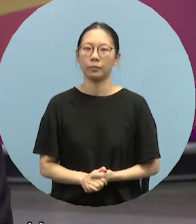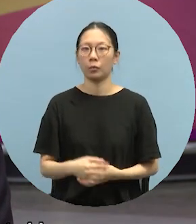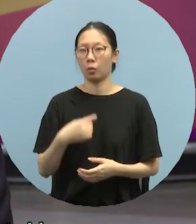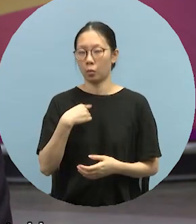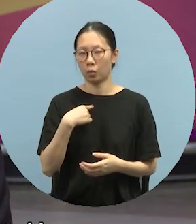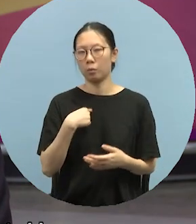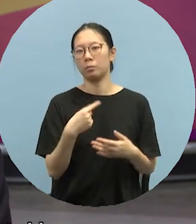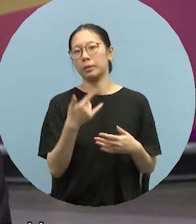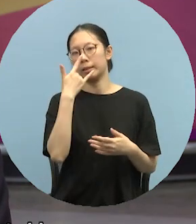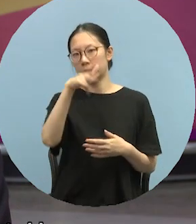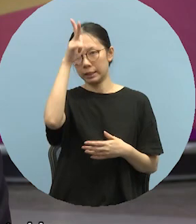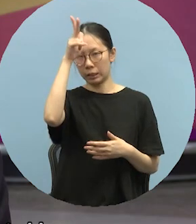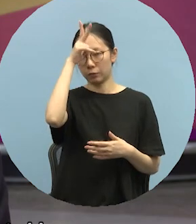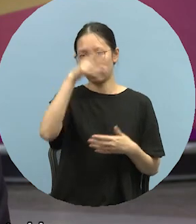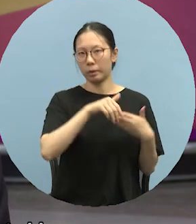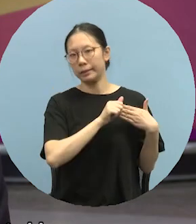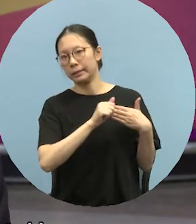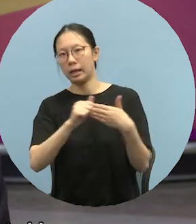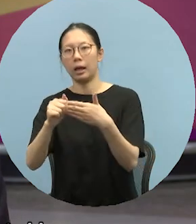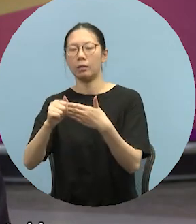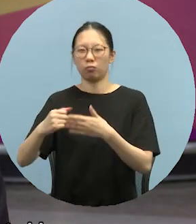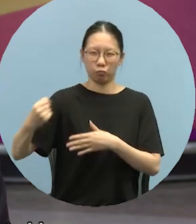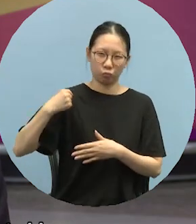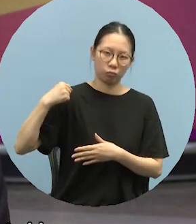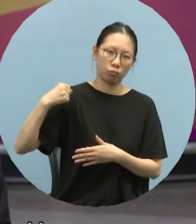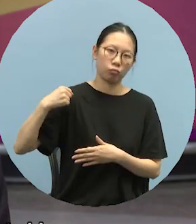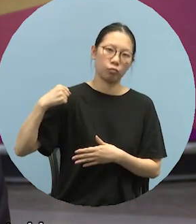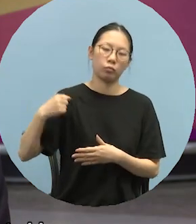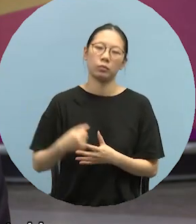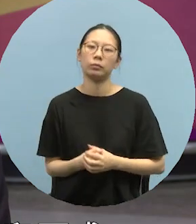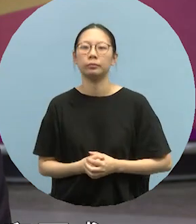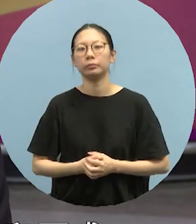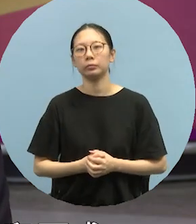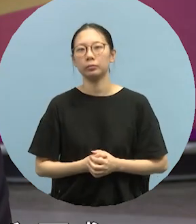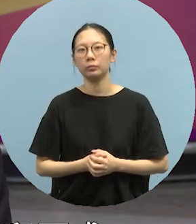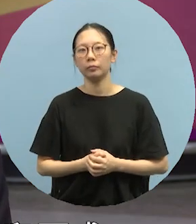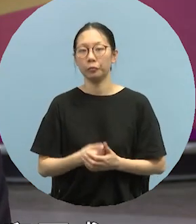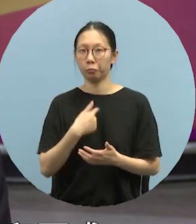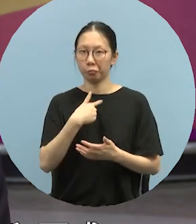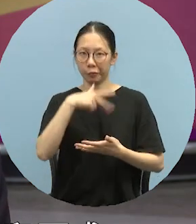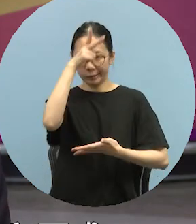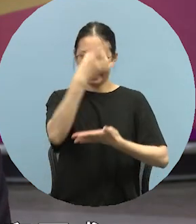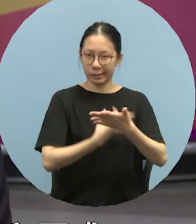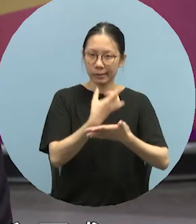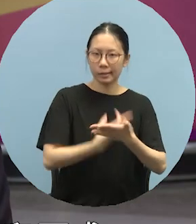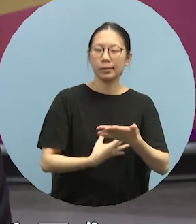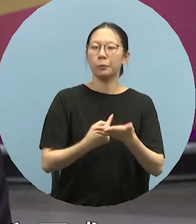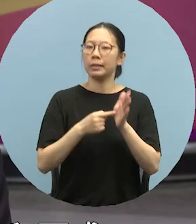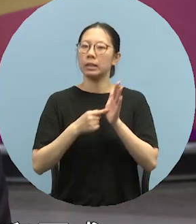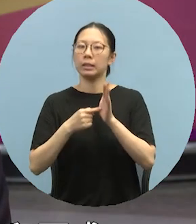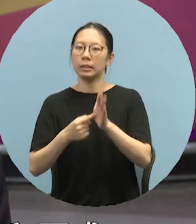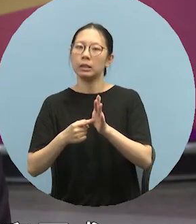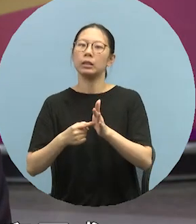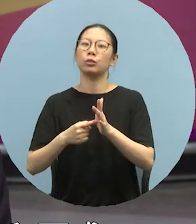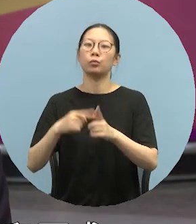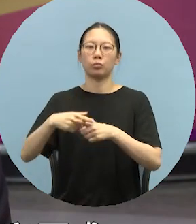我將會帶領新一屆政府全力以赴施政，會體現和